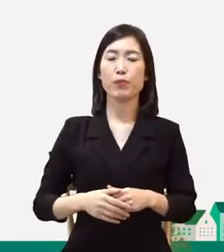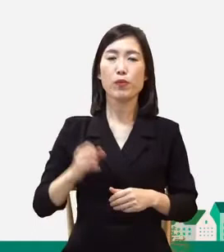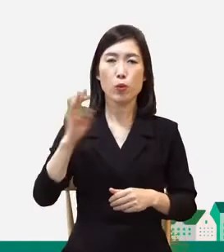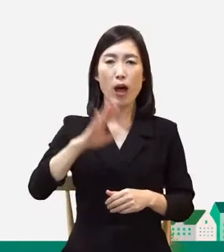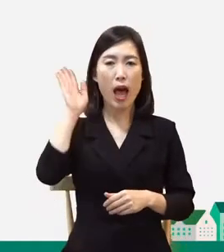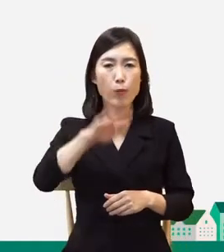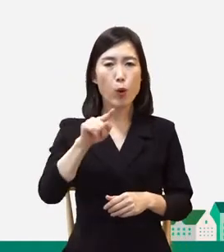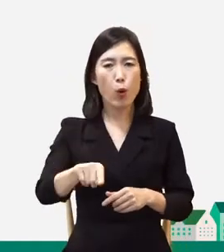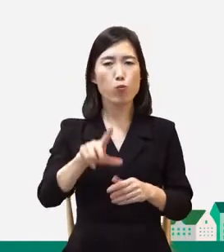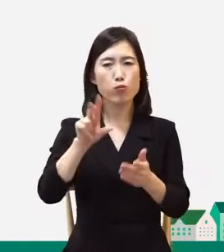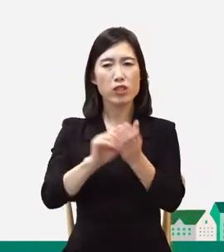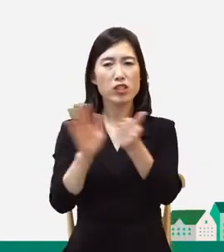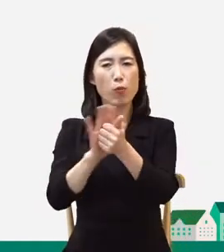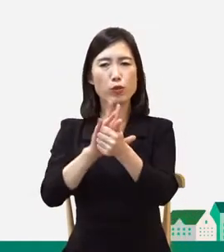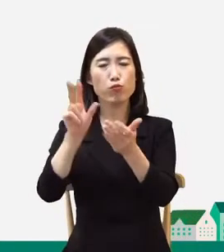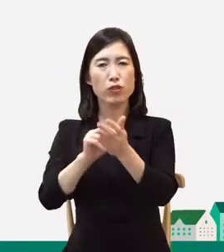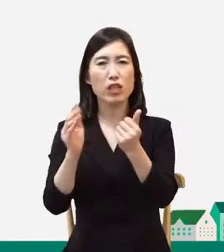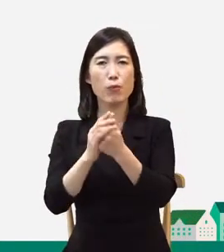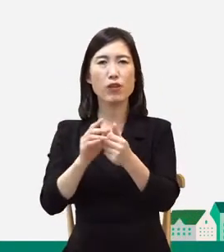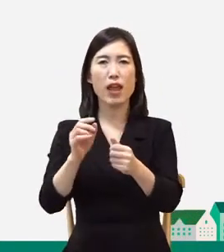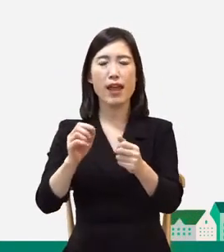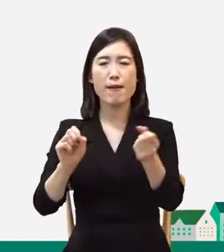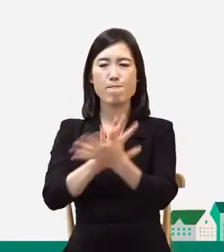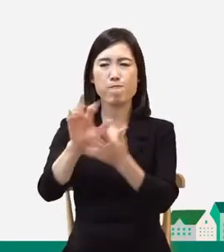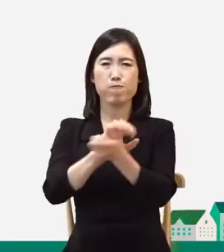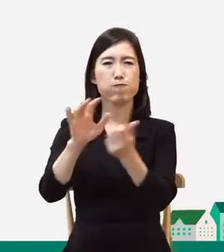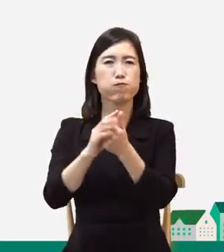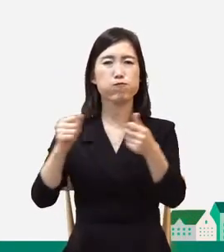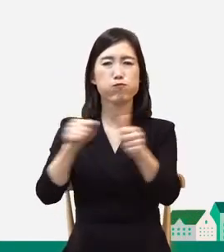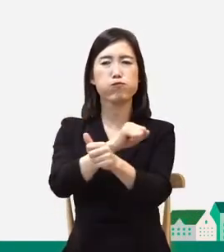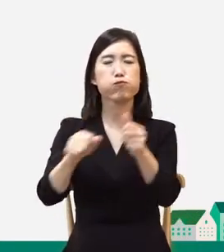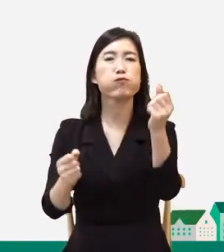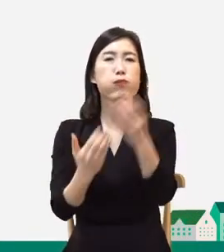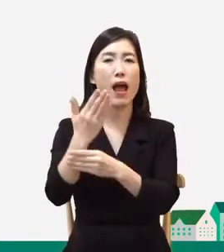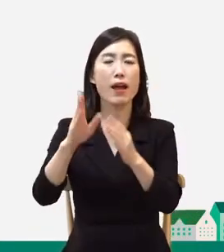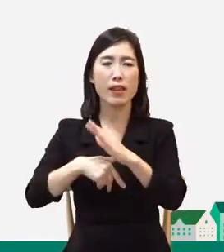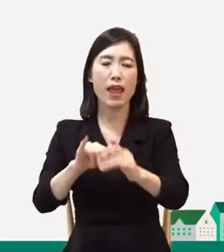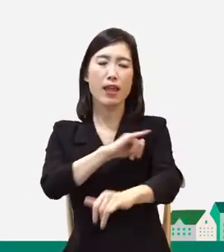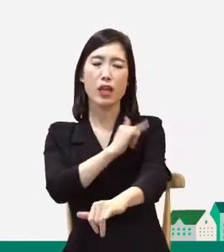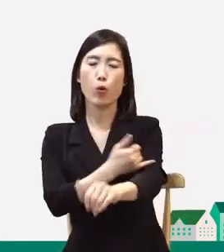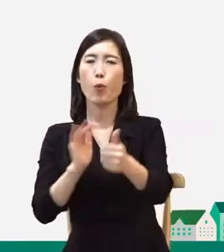시 안전 등에 관한 대책 및 인권보호 방안 마련 필요입니다.